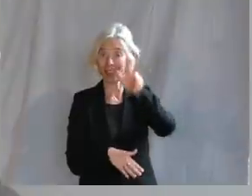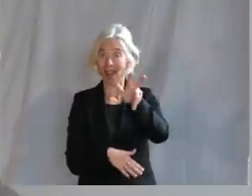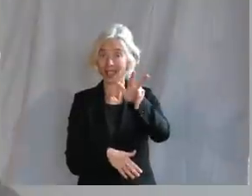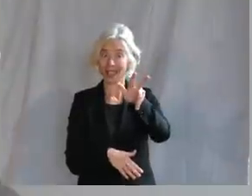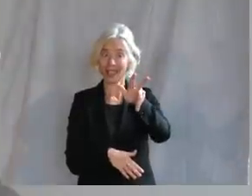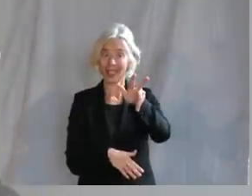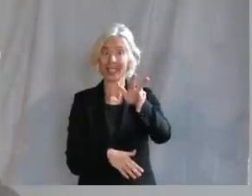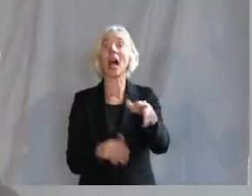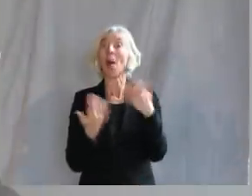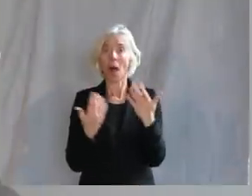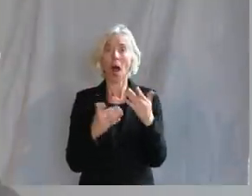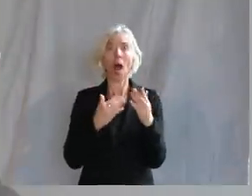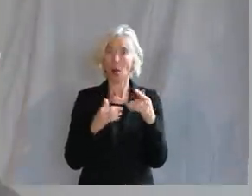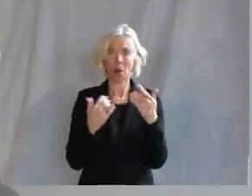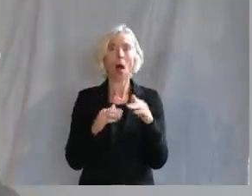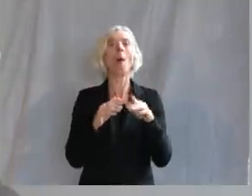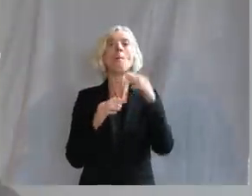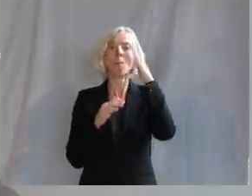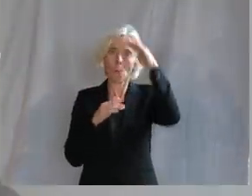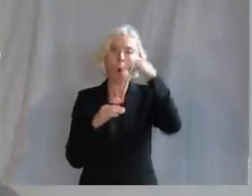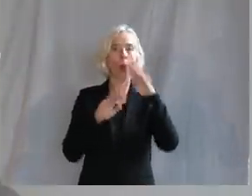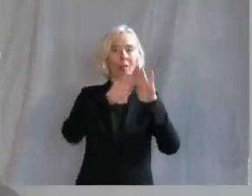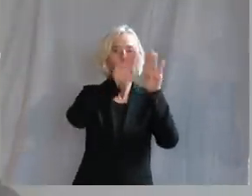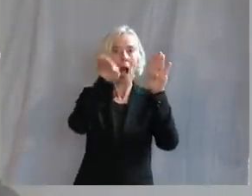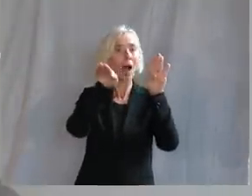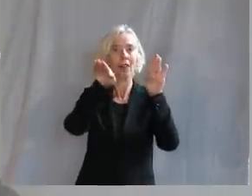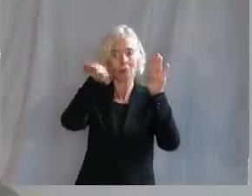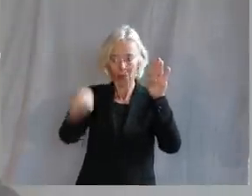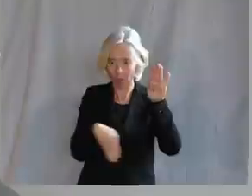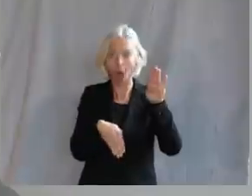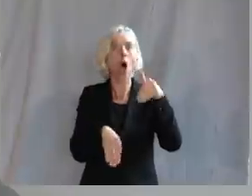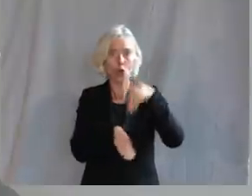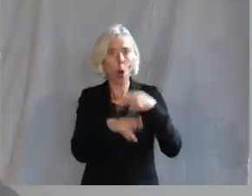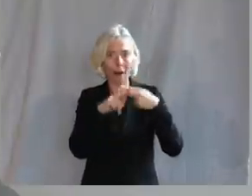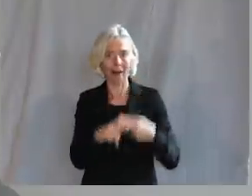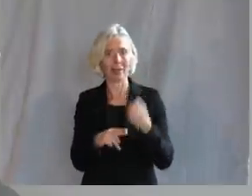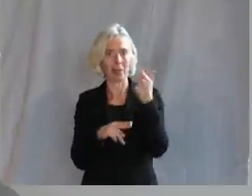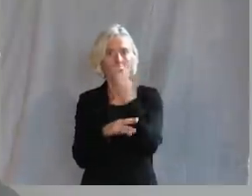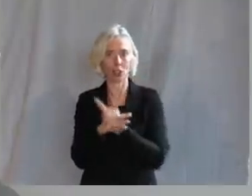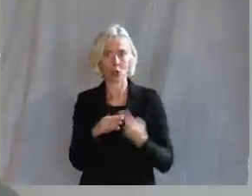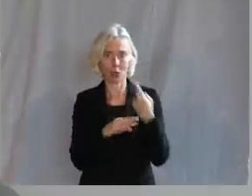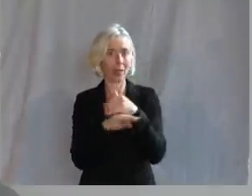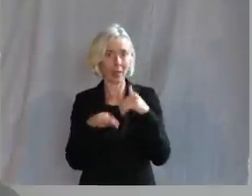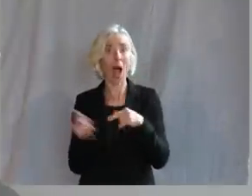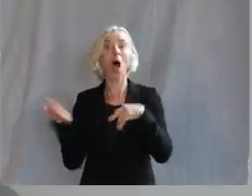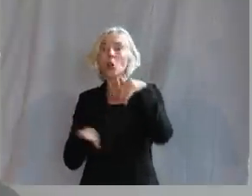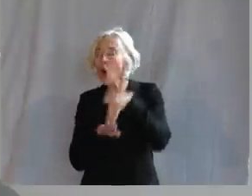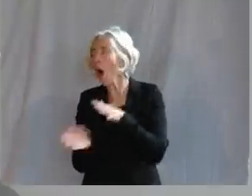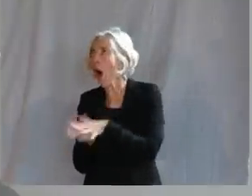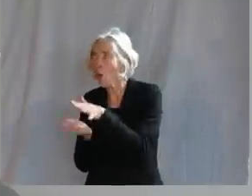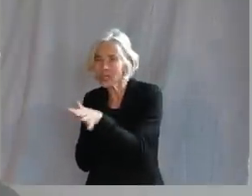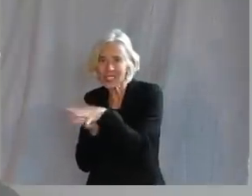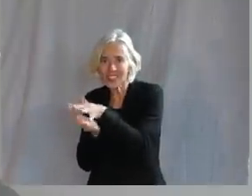Tests ausgewertet, sodass unser Gesundheitsamt davon ausgeht, dass heute, morgen, spätestens am